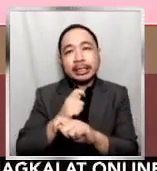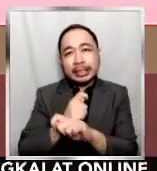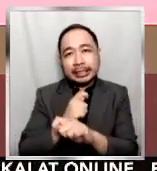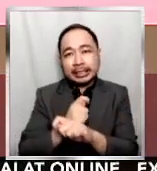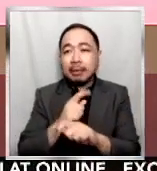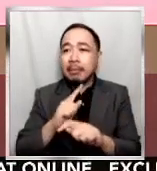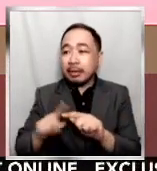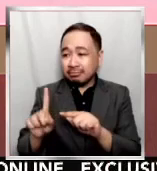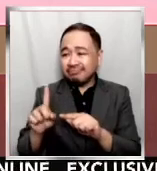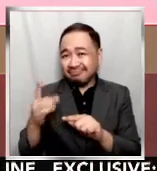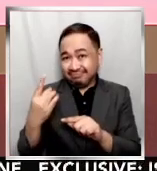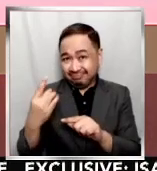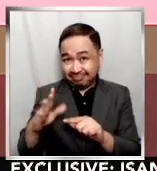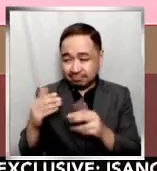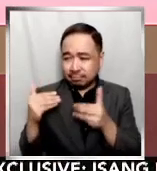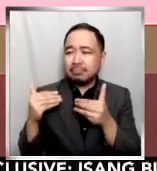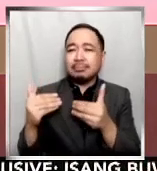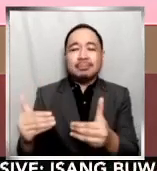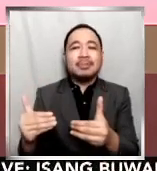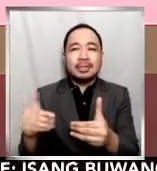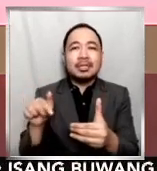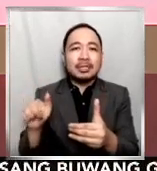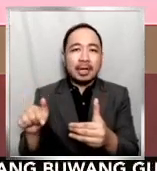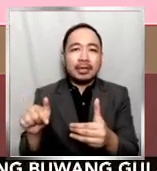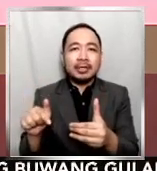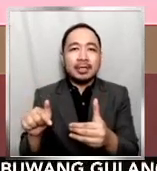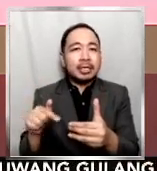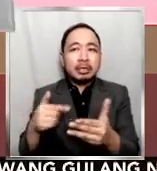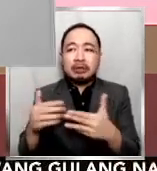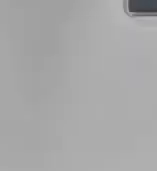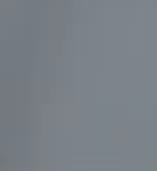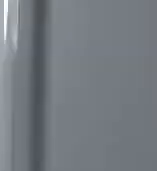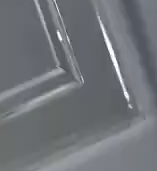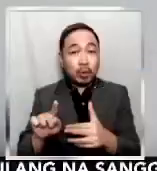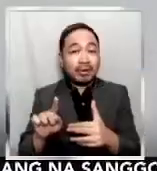na thesis sa kanyang yumaong partner. Yan ang tinutukan ni Salima Refran.